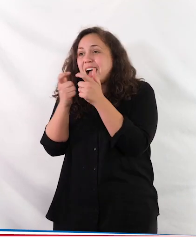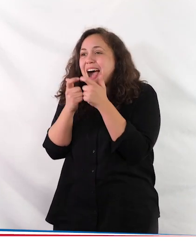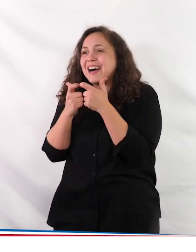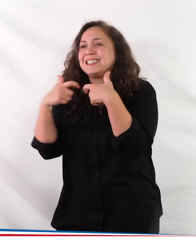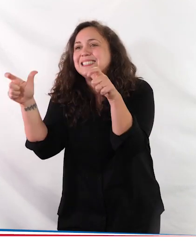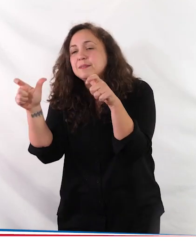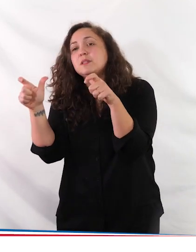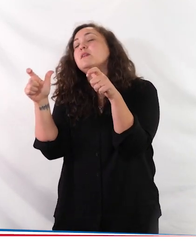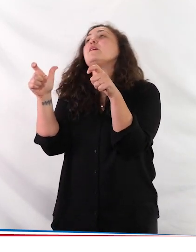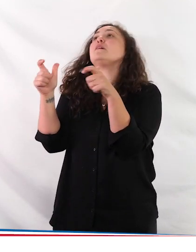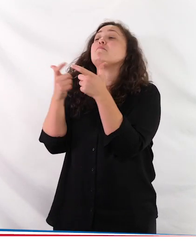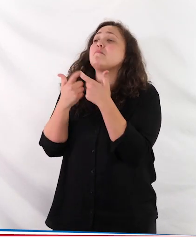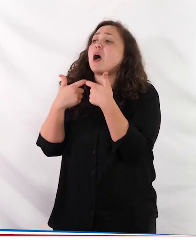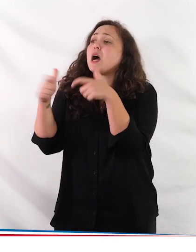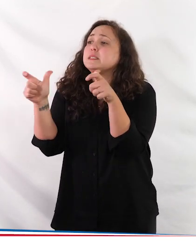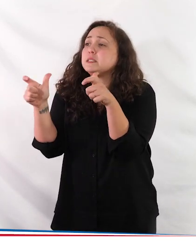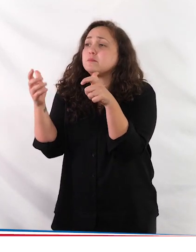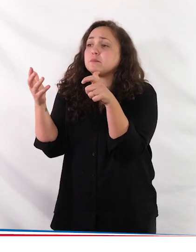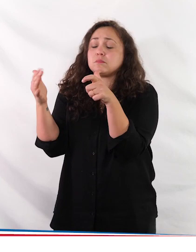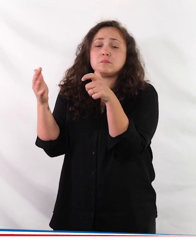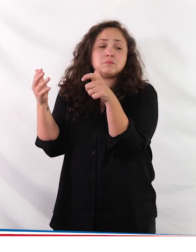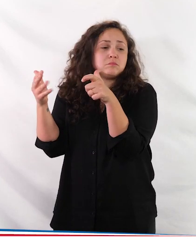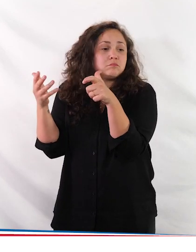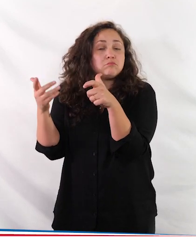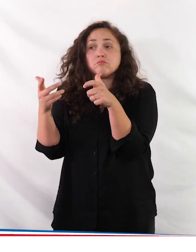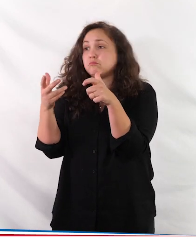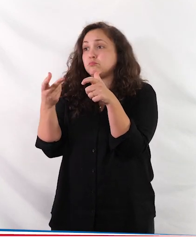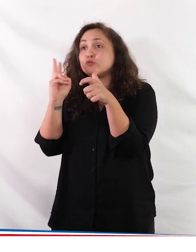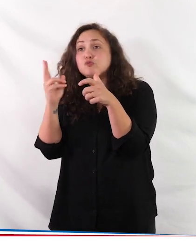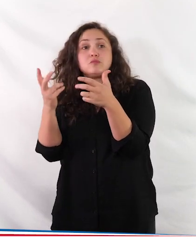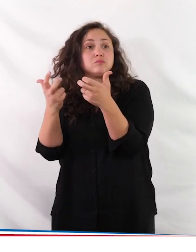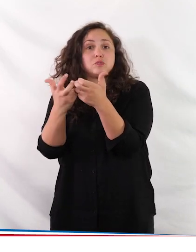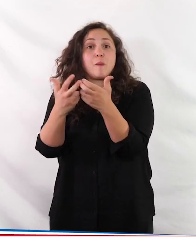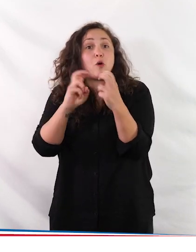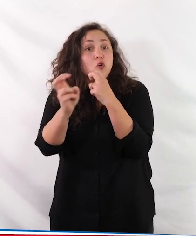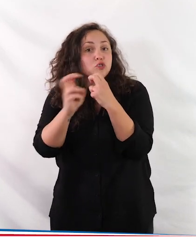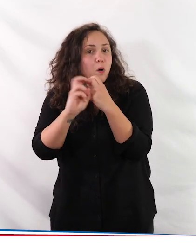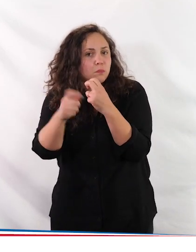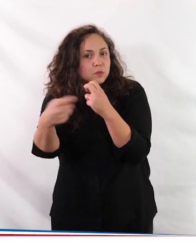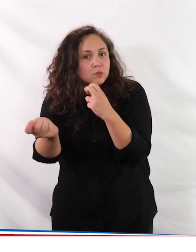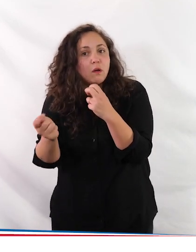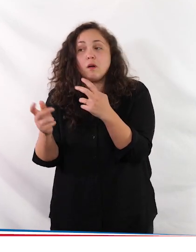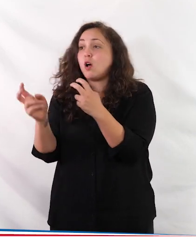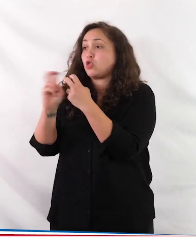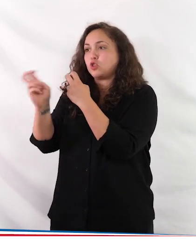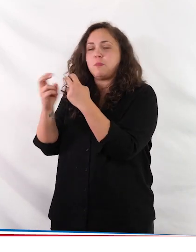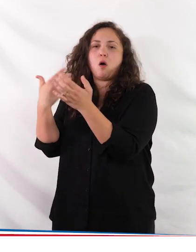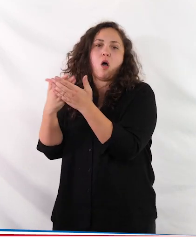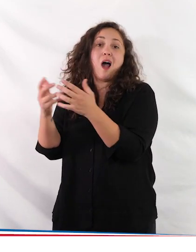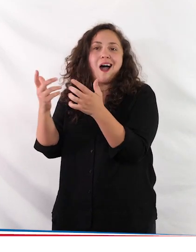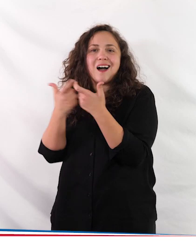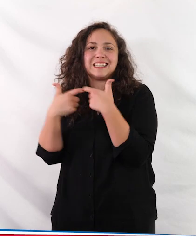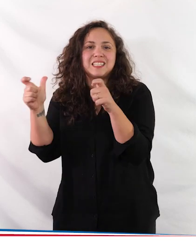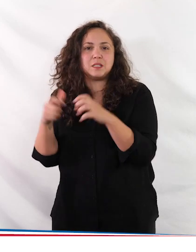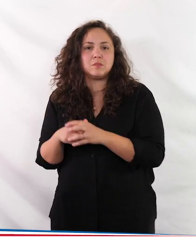aussi toute la question de l'accessibilité dans cette mobilité, autour notamment des transports en commun, et bien